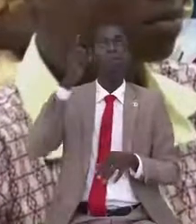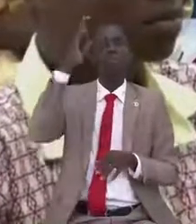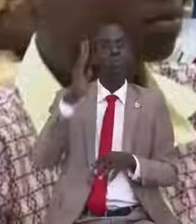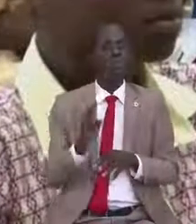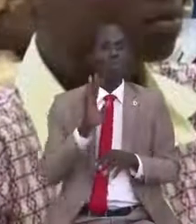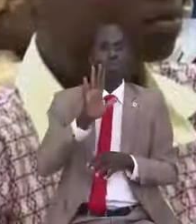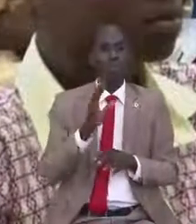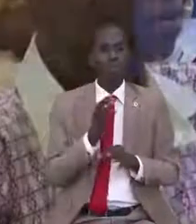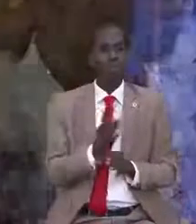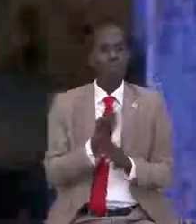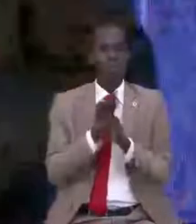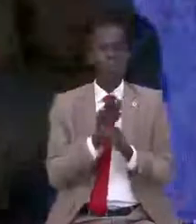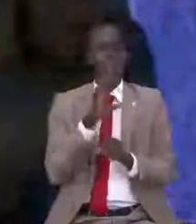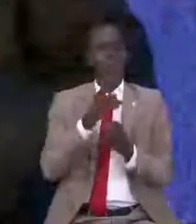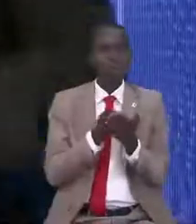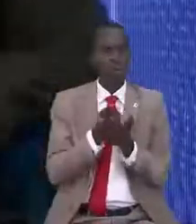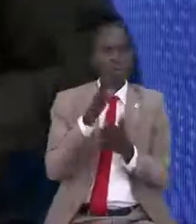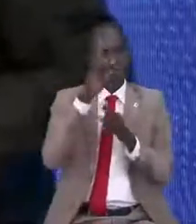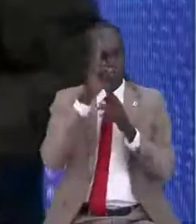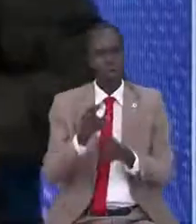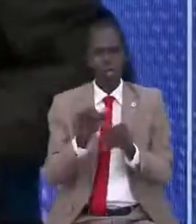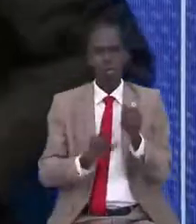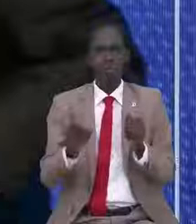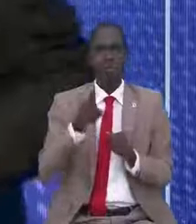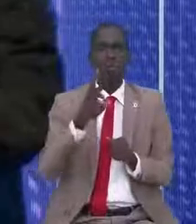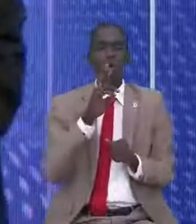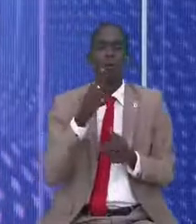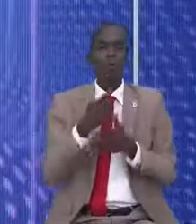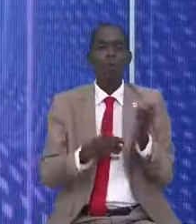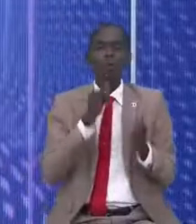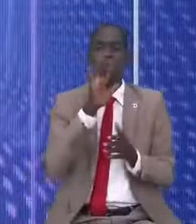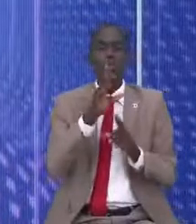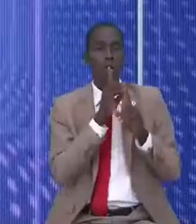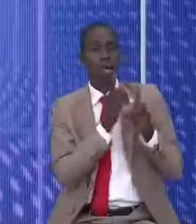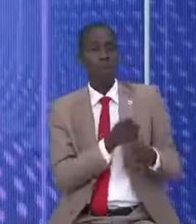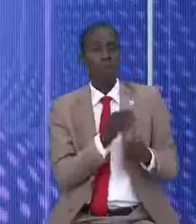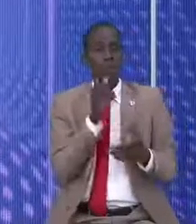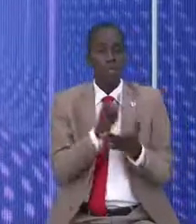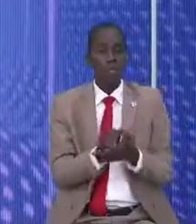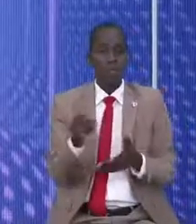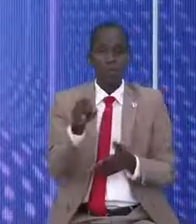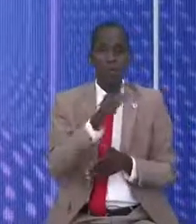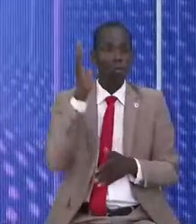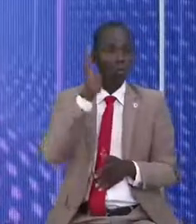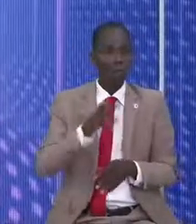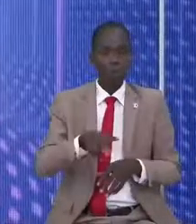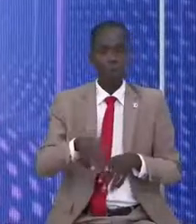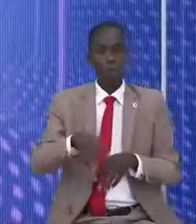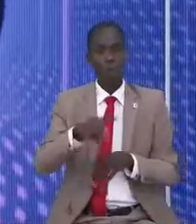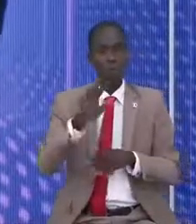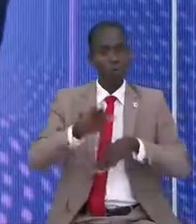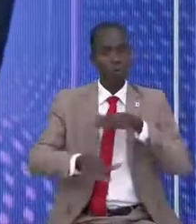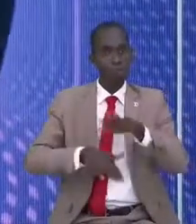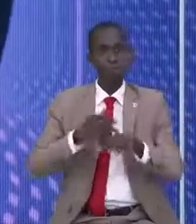la fidélité, l'intégrité, où que tu te trouves, quelle est ta réponse? Maintenant, tu marches d'une